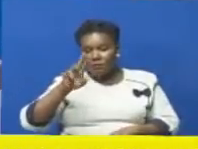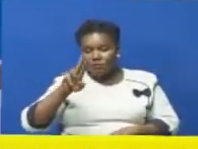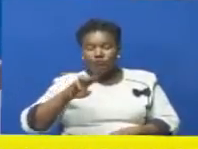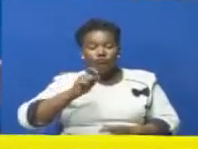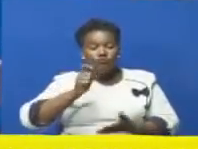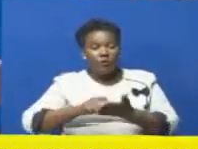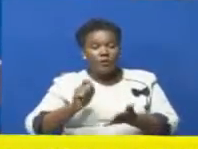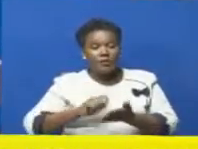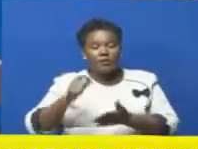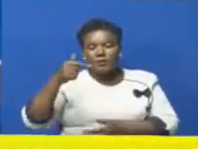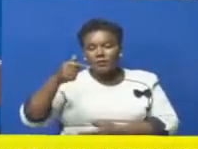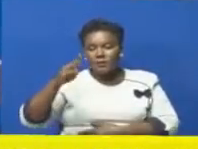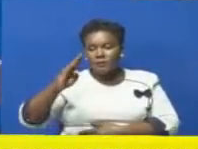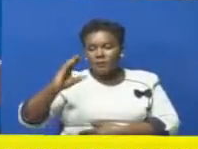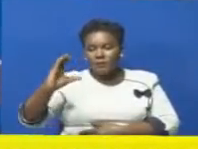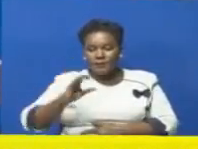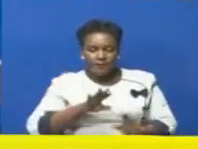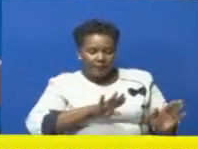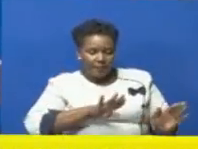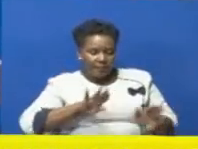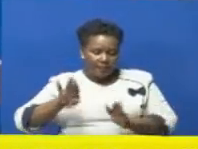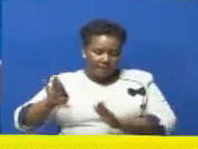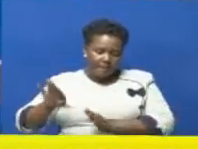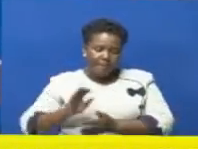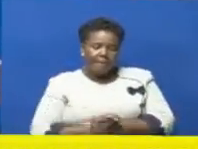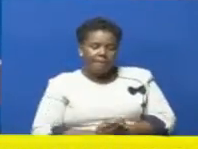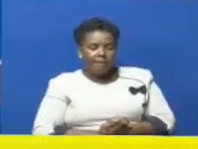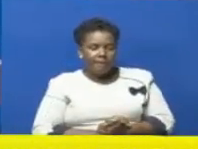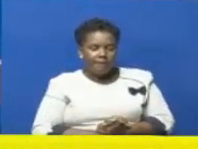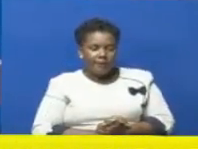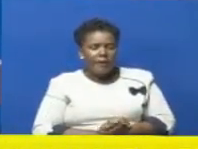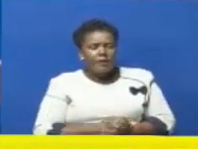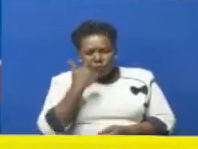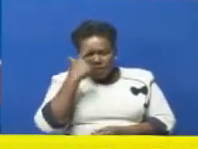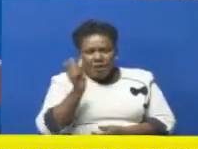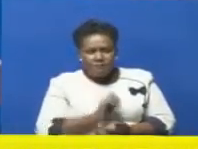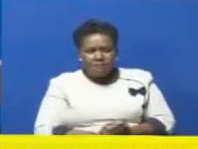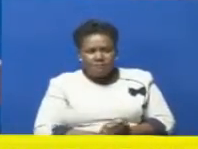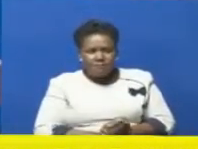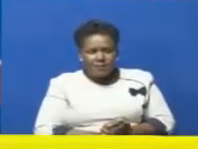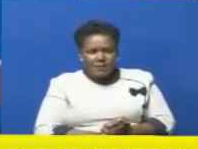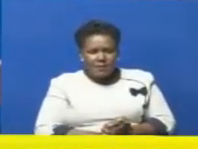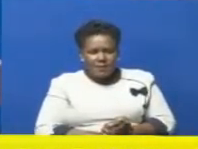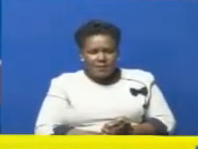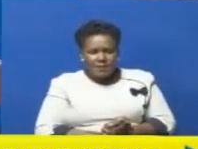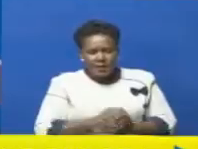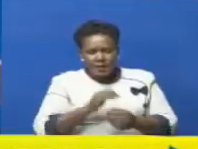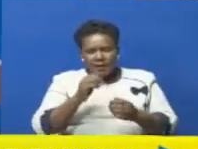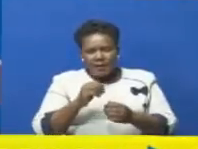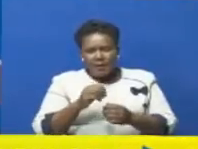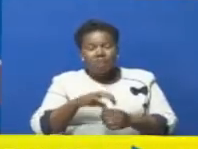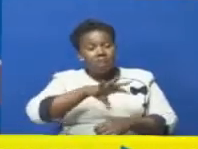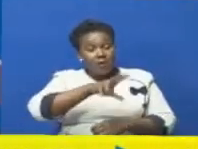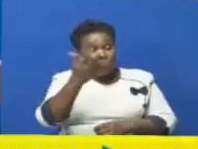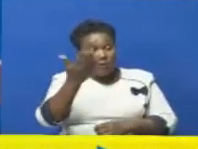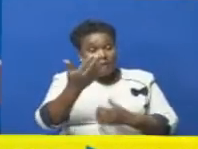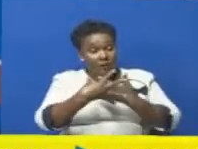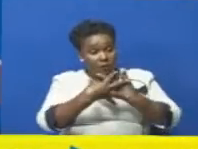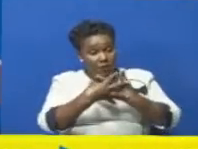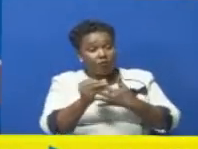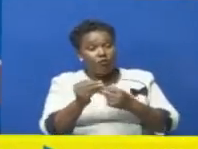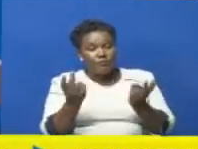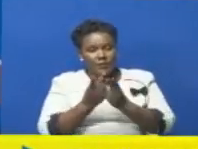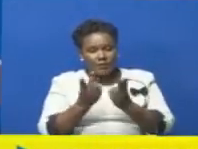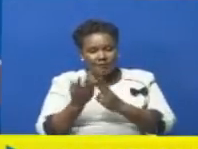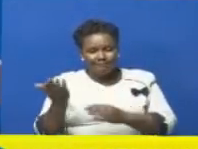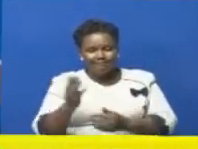mshukrani sana Remi Yasinti kutoka huko mkoani Morogoro. Bila shaka tu hiyo pia itaendelezwa katika maeneo mengine. Na tumekamilisha habari zetu